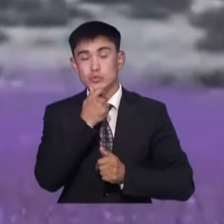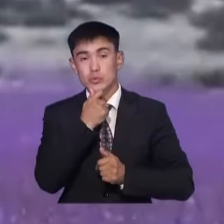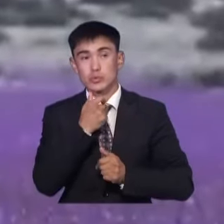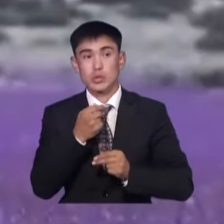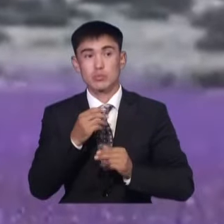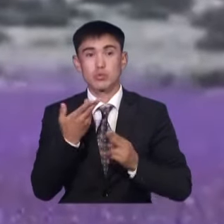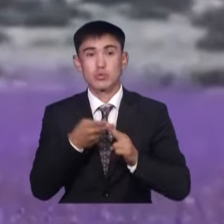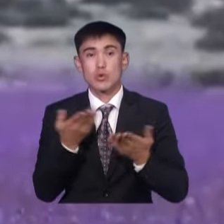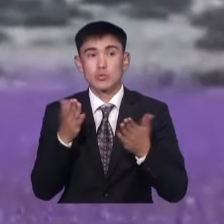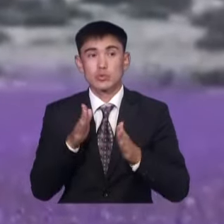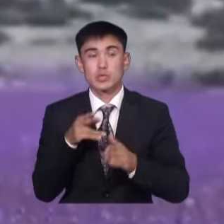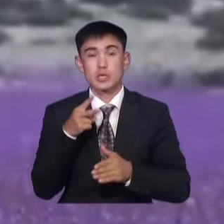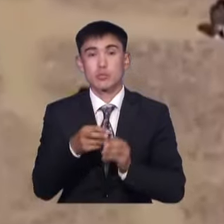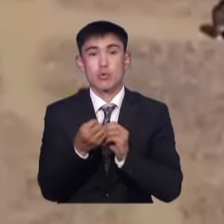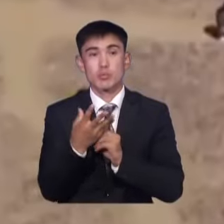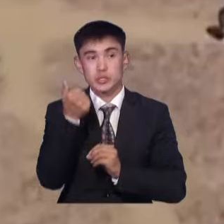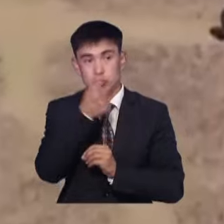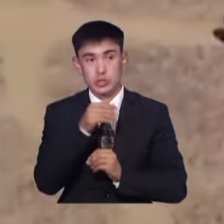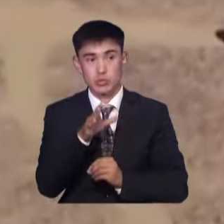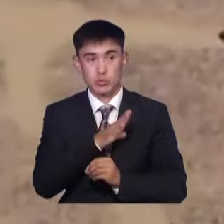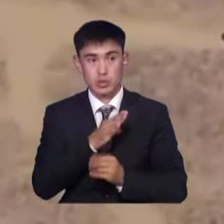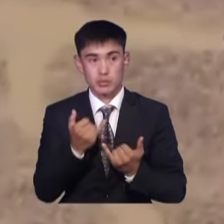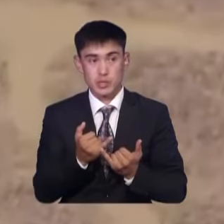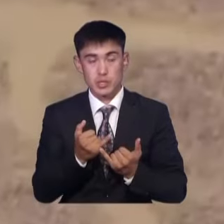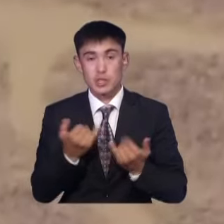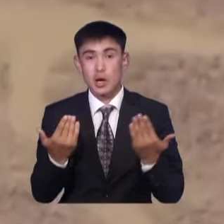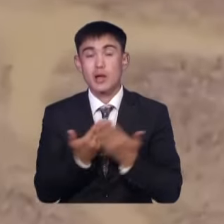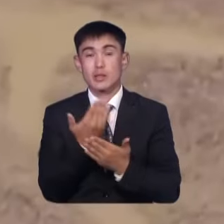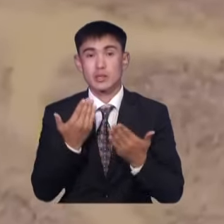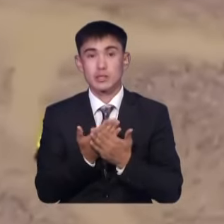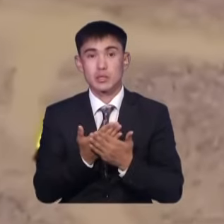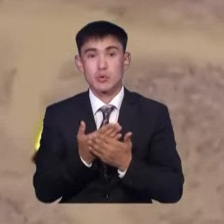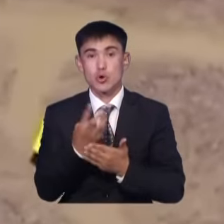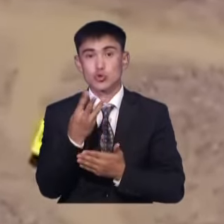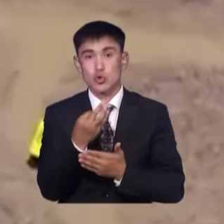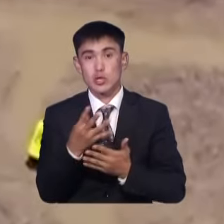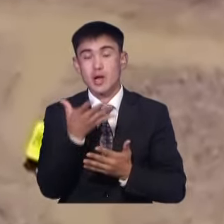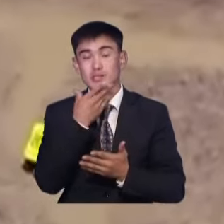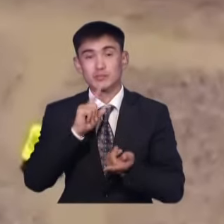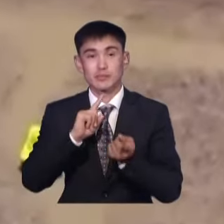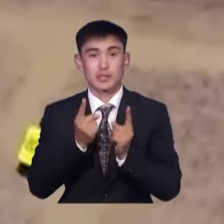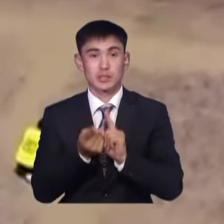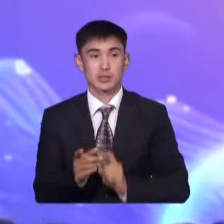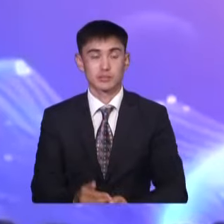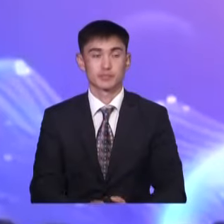аудартқан құбылыс 2015 жылы да болған. Биыл тағы қайталанып, шөл дала әсем бейнеге айналды.